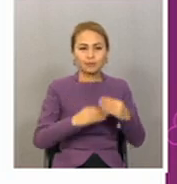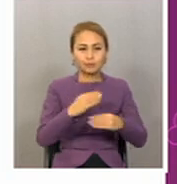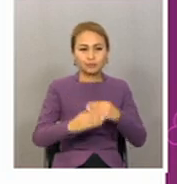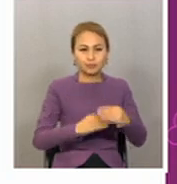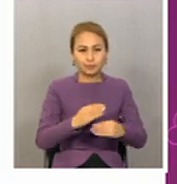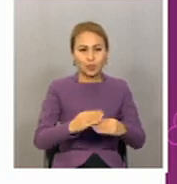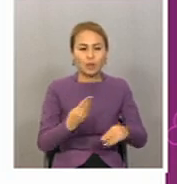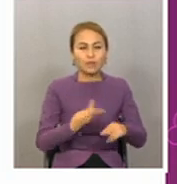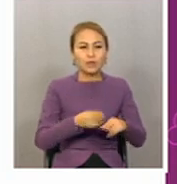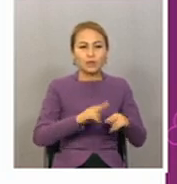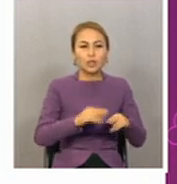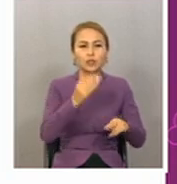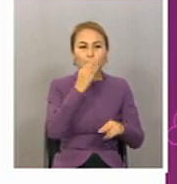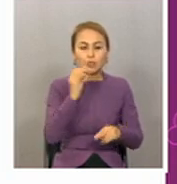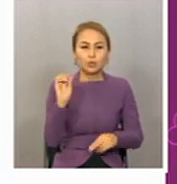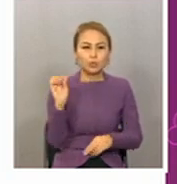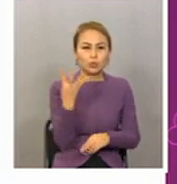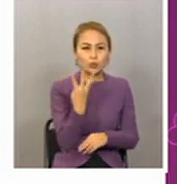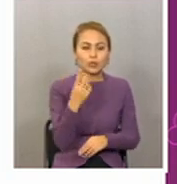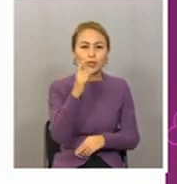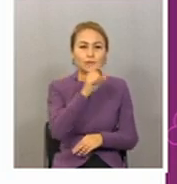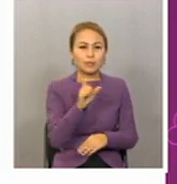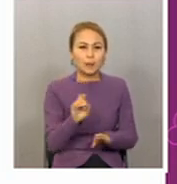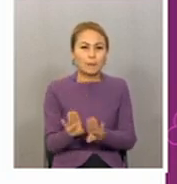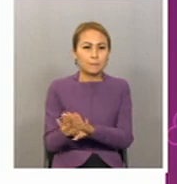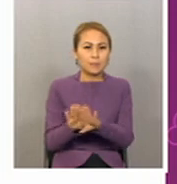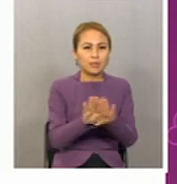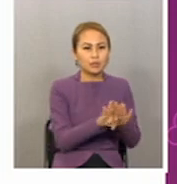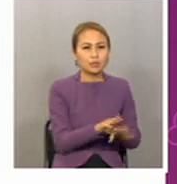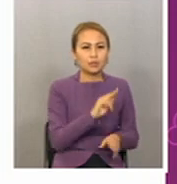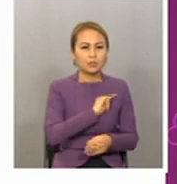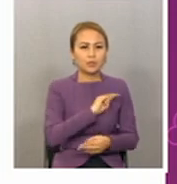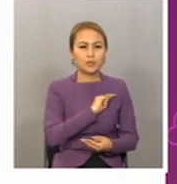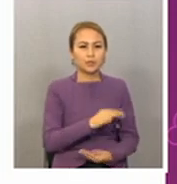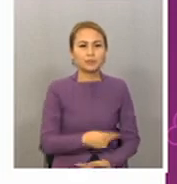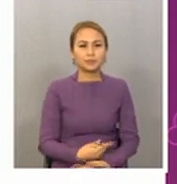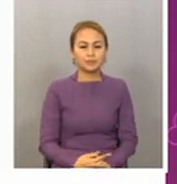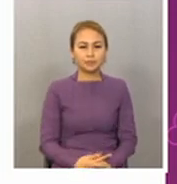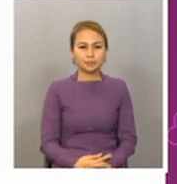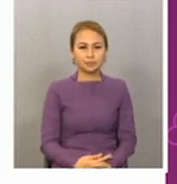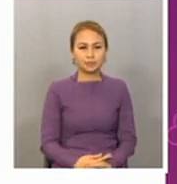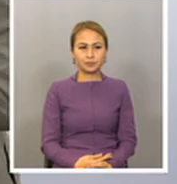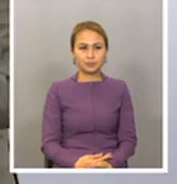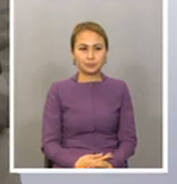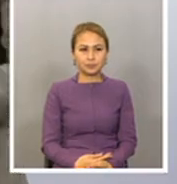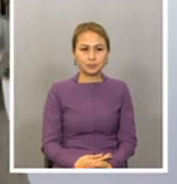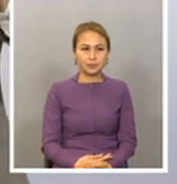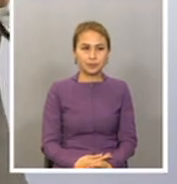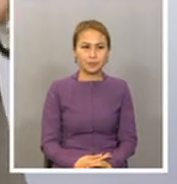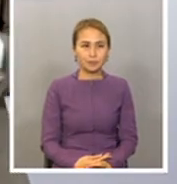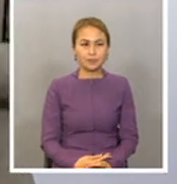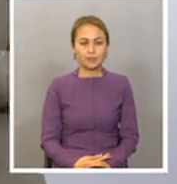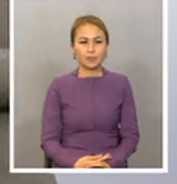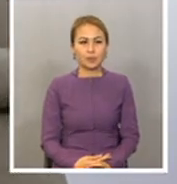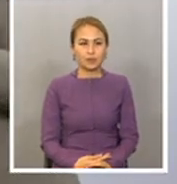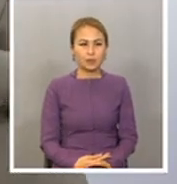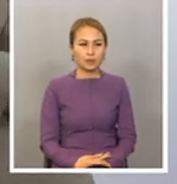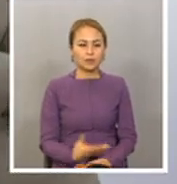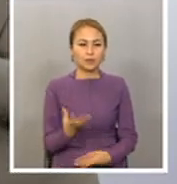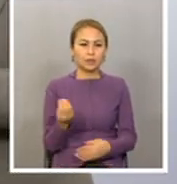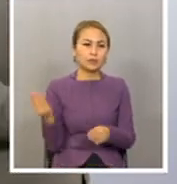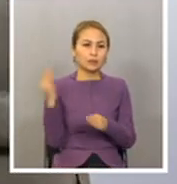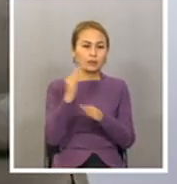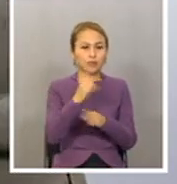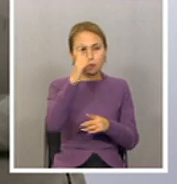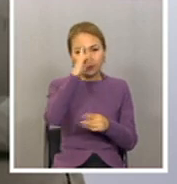жеу 4 адамға бір ортақ жұмыс болып келеді. Жақсы. Тағы да есімізде сақтау